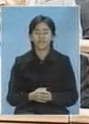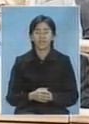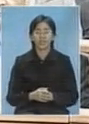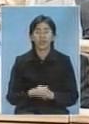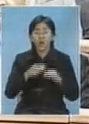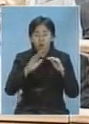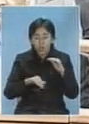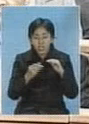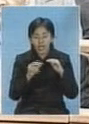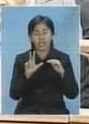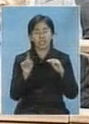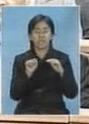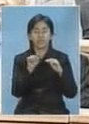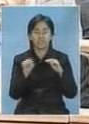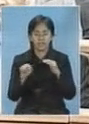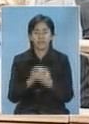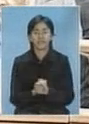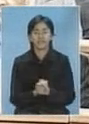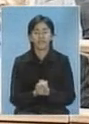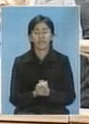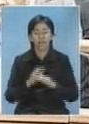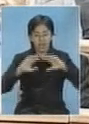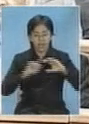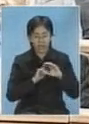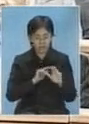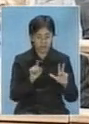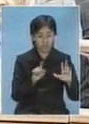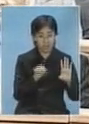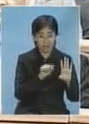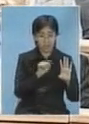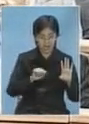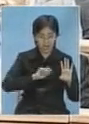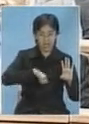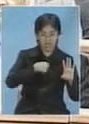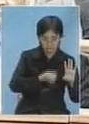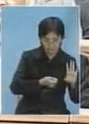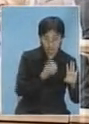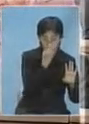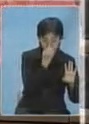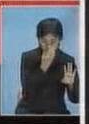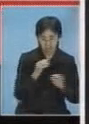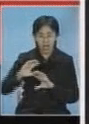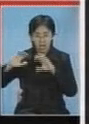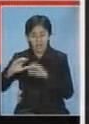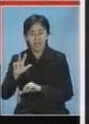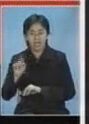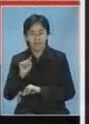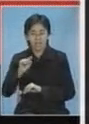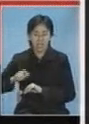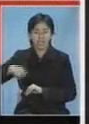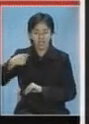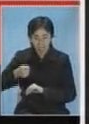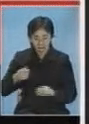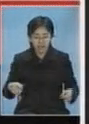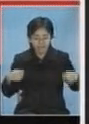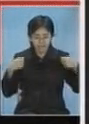4%ลดไป3%ครับที่เหลือรัฐซัพพอร์ตให้ครับรัฐสนับสนุนให้ครับนั่นแหละครับเงินที่สูญเสียเมื่อกี้30,000ล้านนี่แหละ